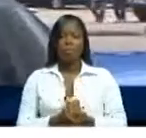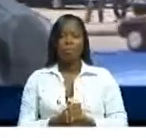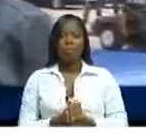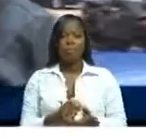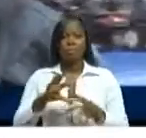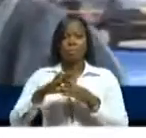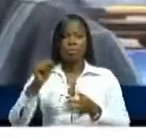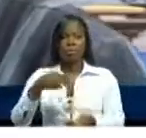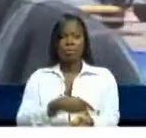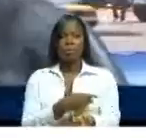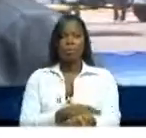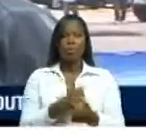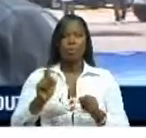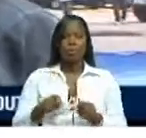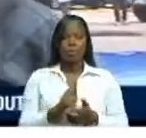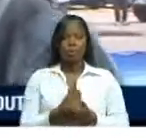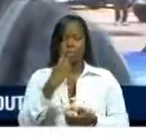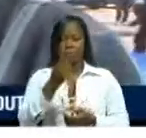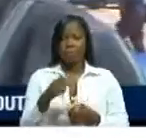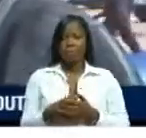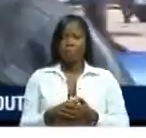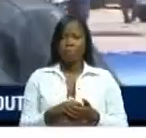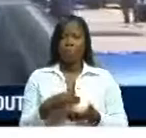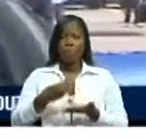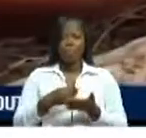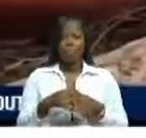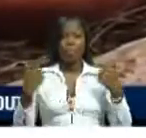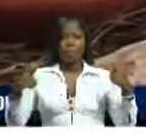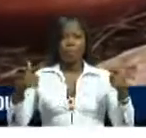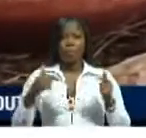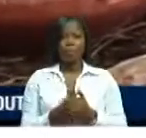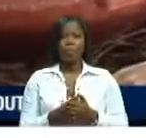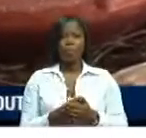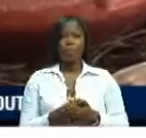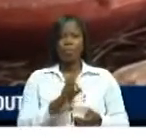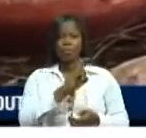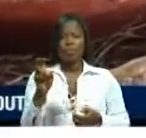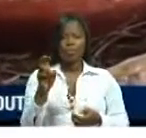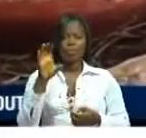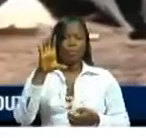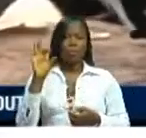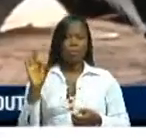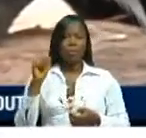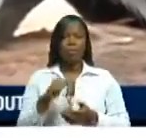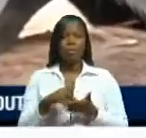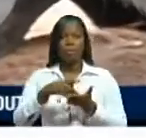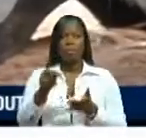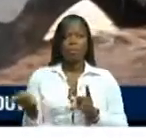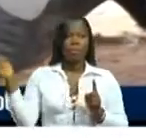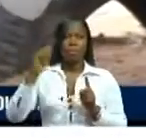mais il doit de veiller sur le coût de la location des camions en lieu et place de 200 mille francs cfa nos pays où jusqu'à